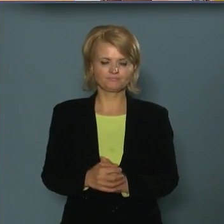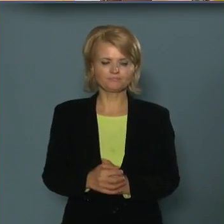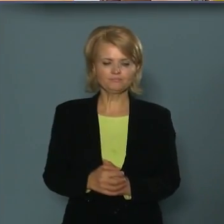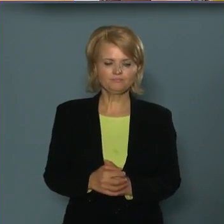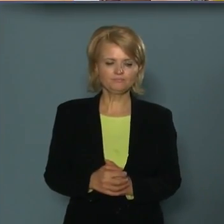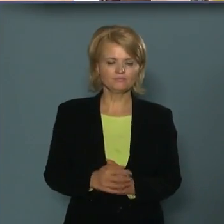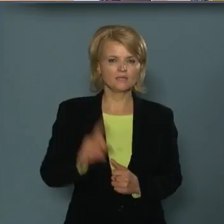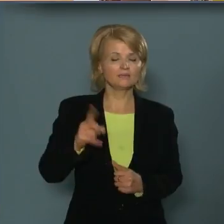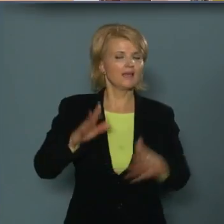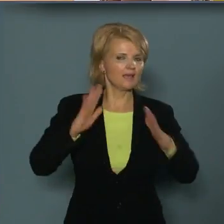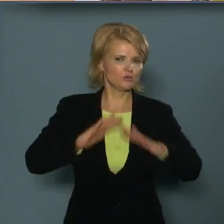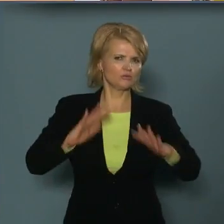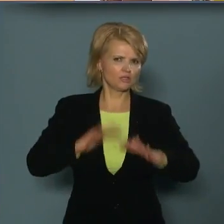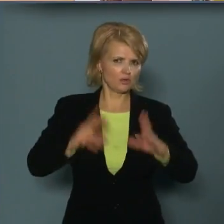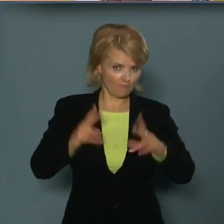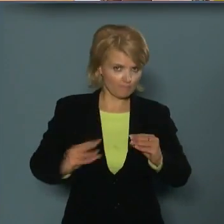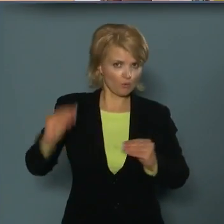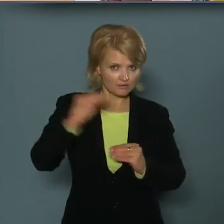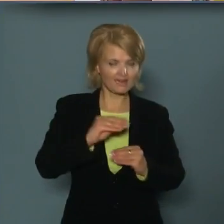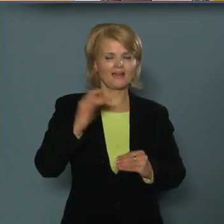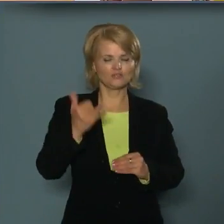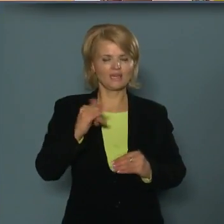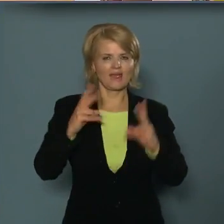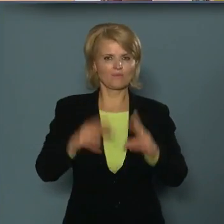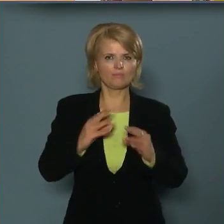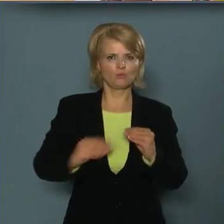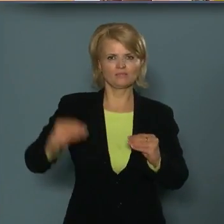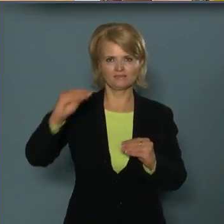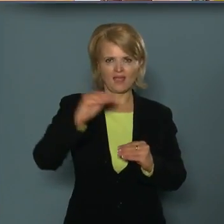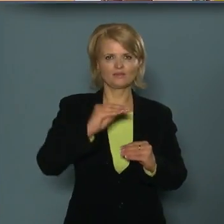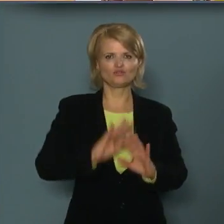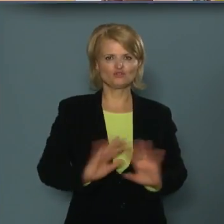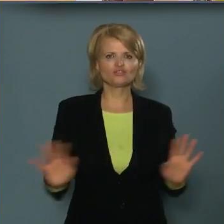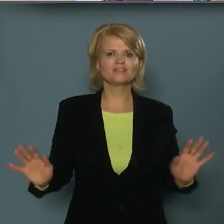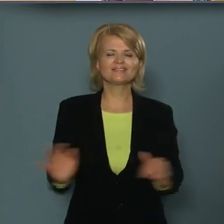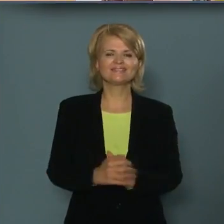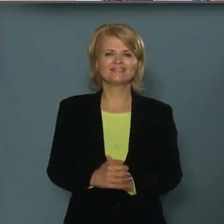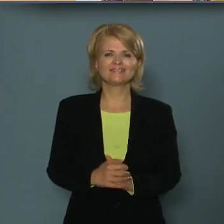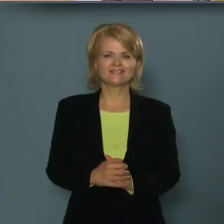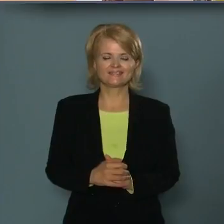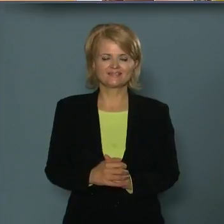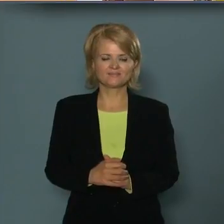De azért nyugtasson meg, hogy van utánpótlás. Igen, igen, úgy tűnik, hogy hát